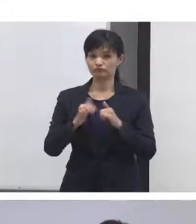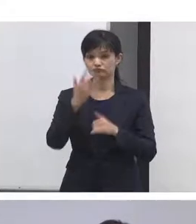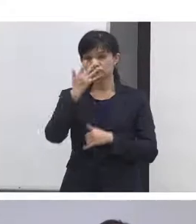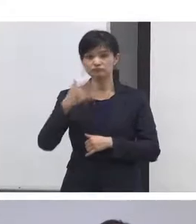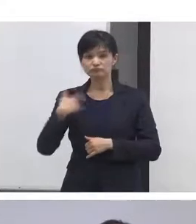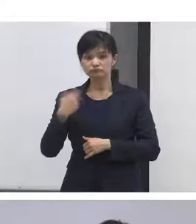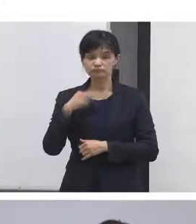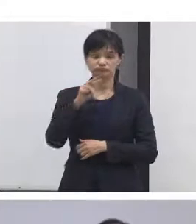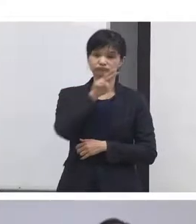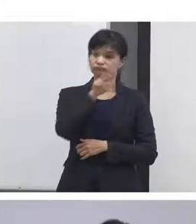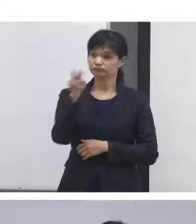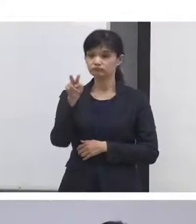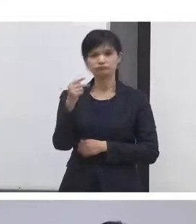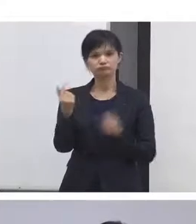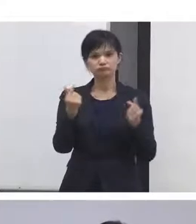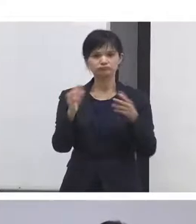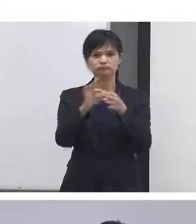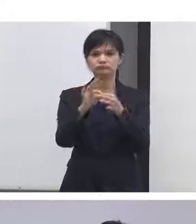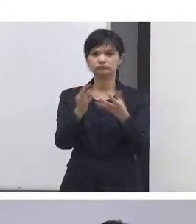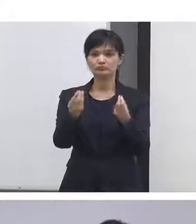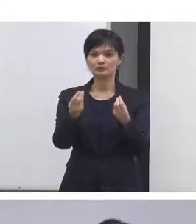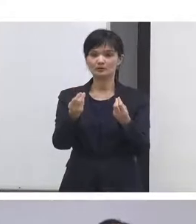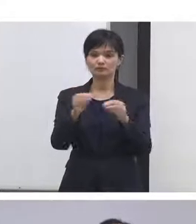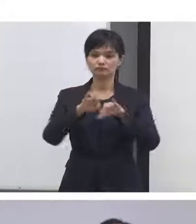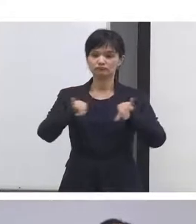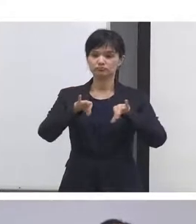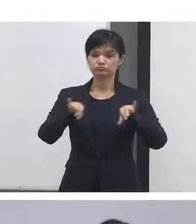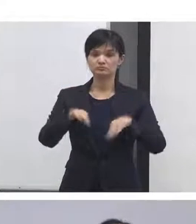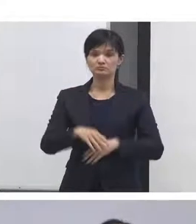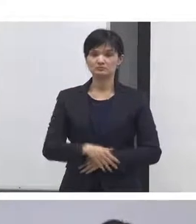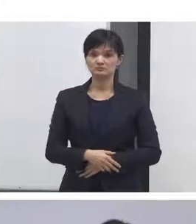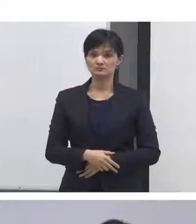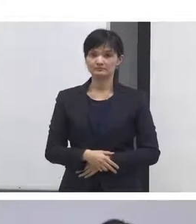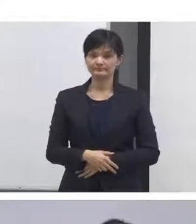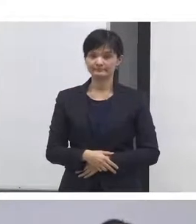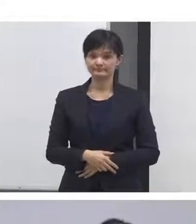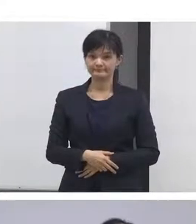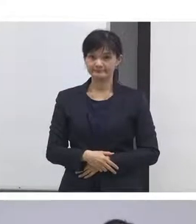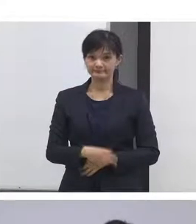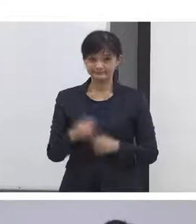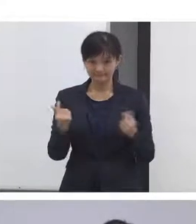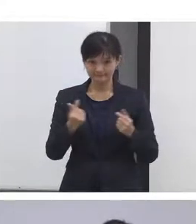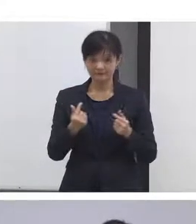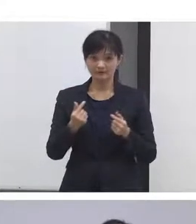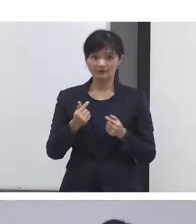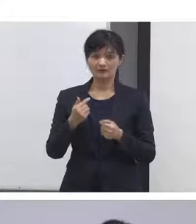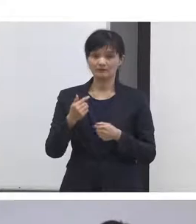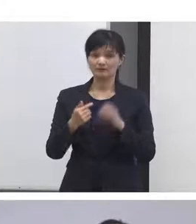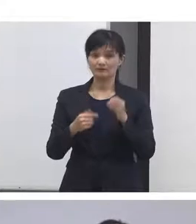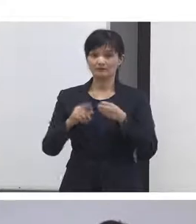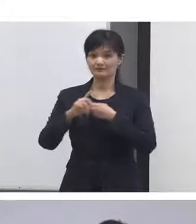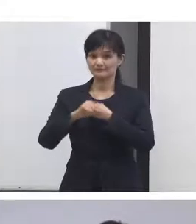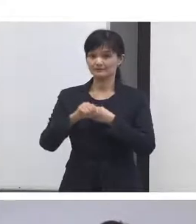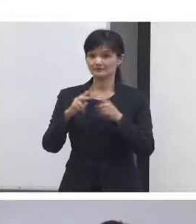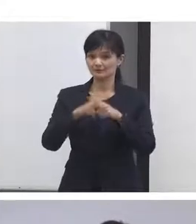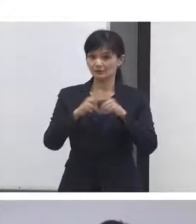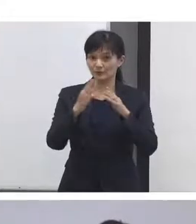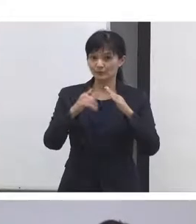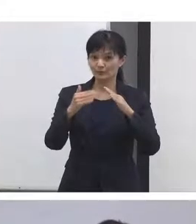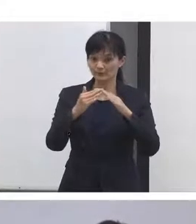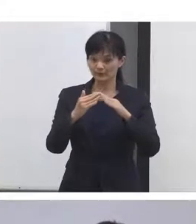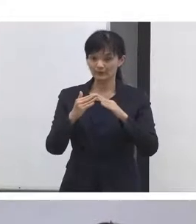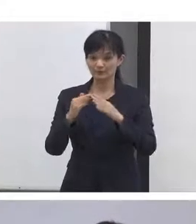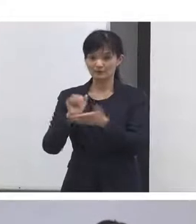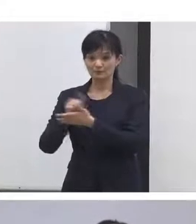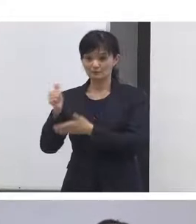是不被看见的。对，比如说我现在比如说临时小学校得到蛮多媒体关注的，